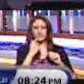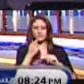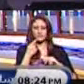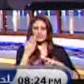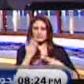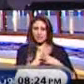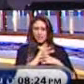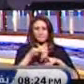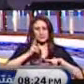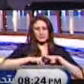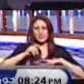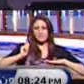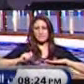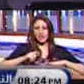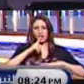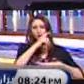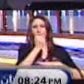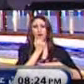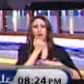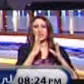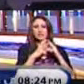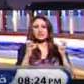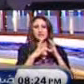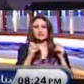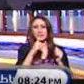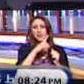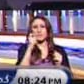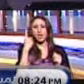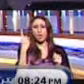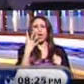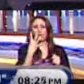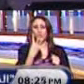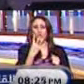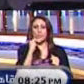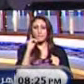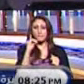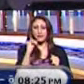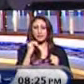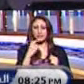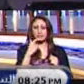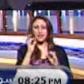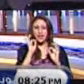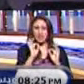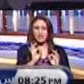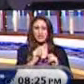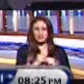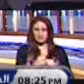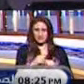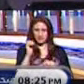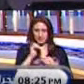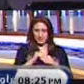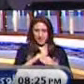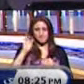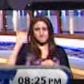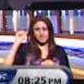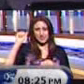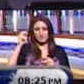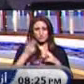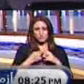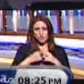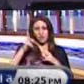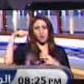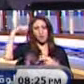القضاء الاداري اخطأ في تفسير المادة 141 من الدستور، وان اختصاص الدعوة للانتخاب محجوز